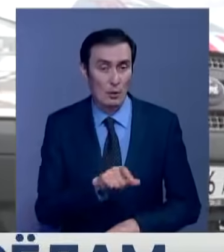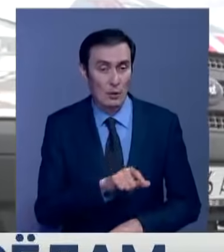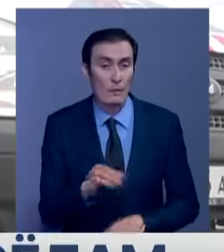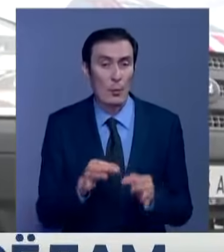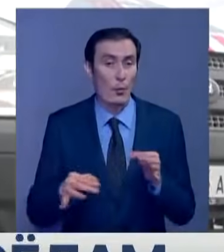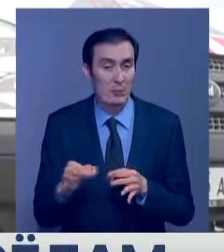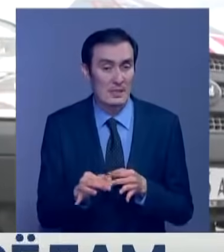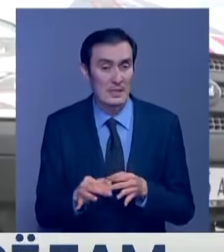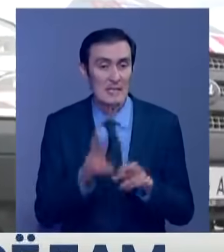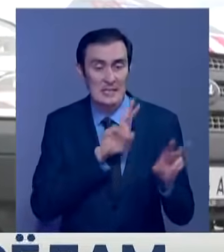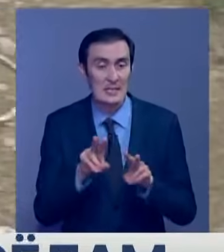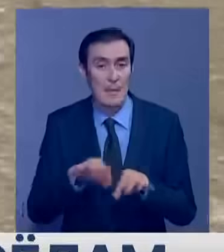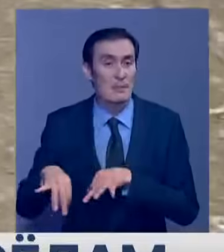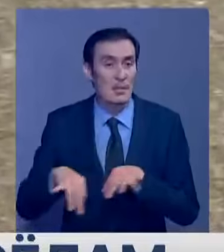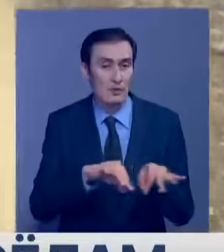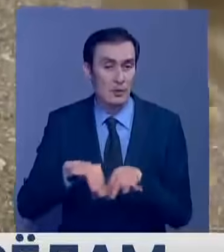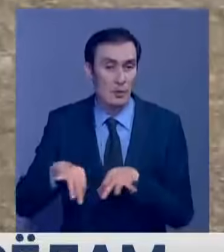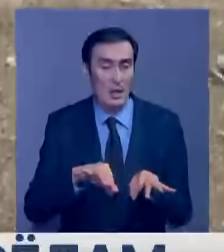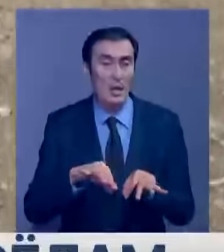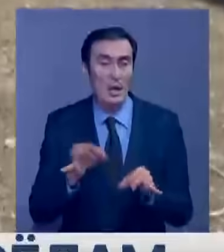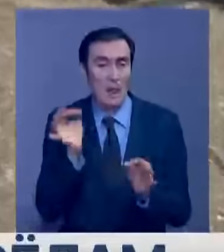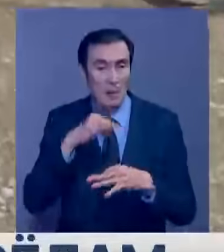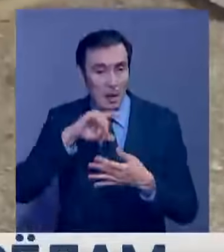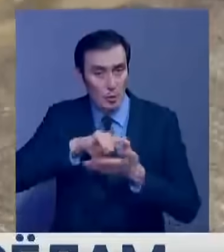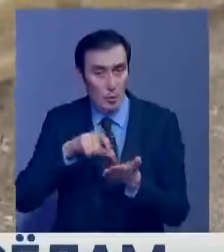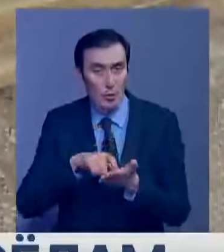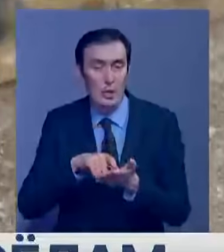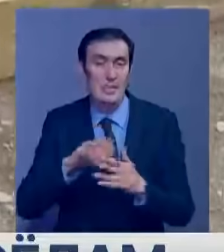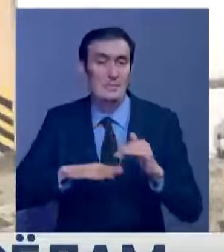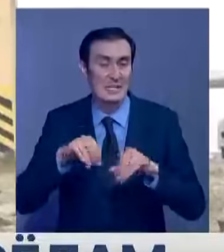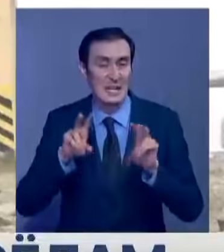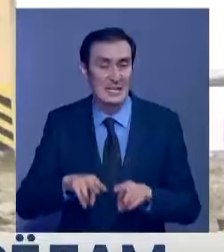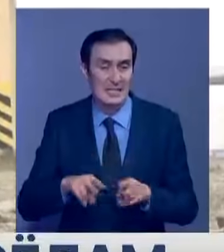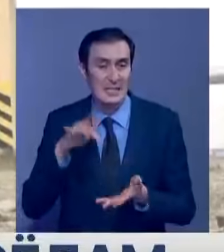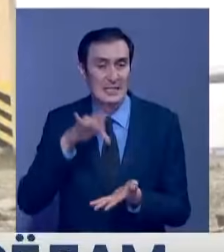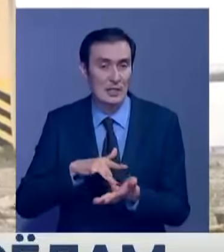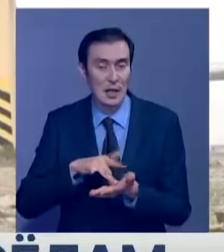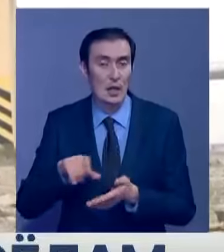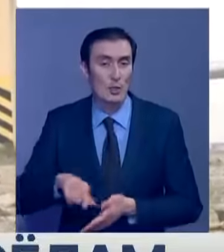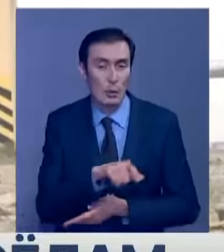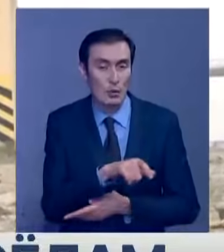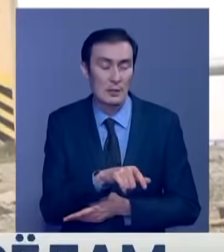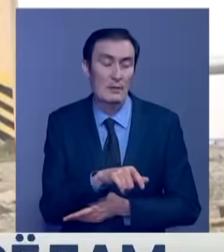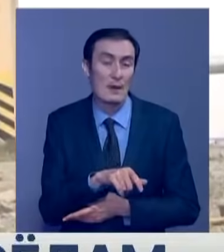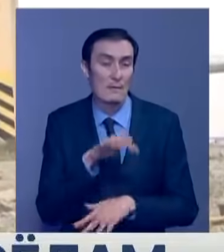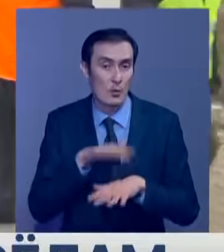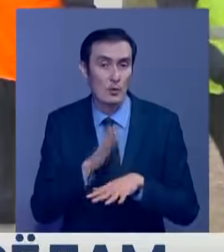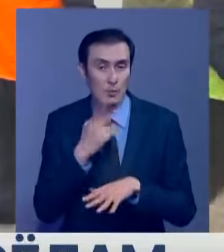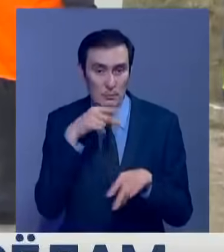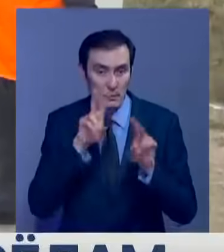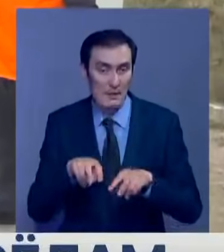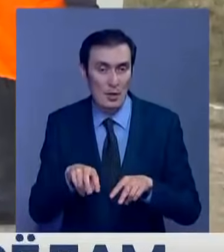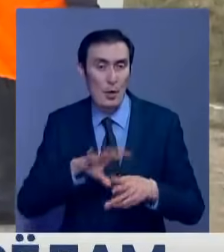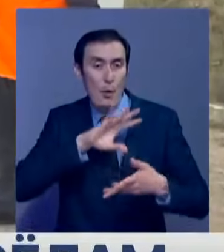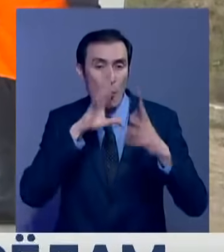Мангистауской области следит передвижной дорожно-лабораторный комплекс. Специалисты Национального центра дорожных активов будут